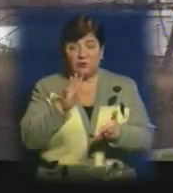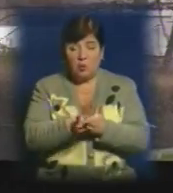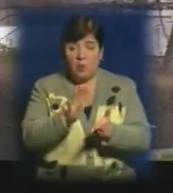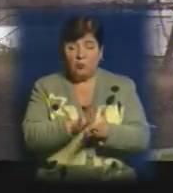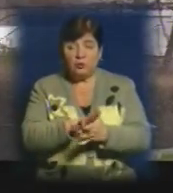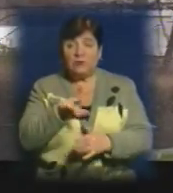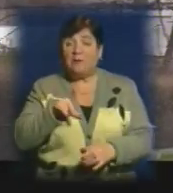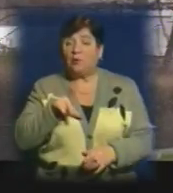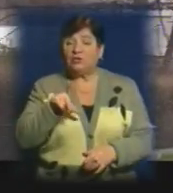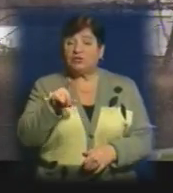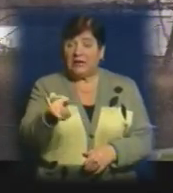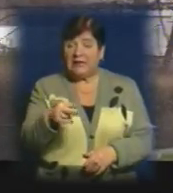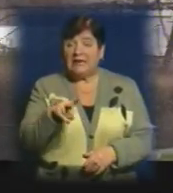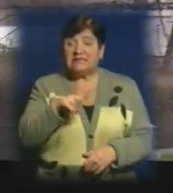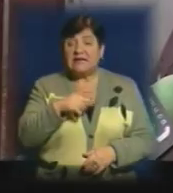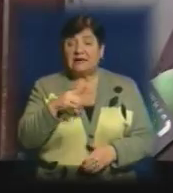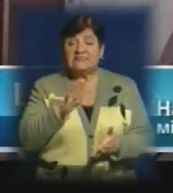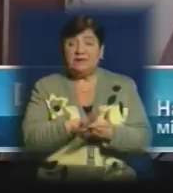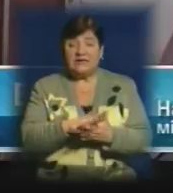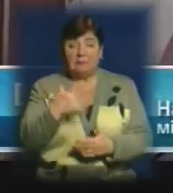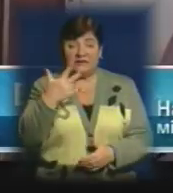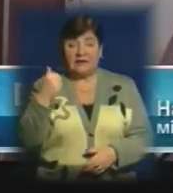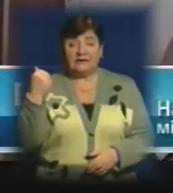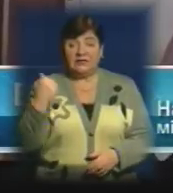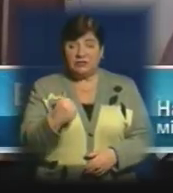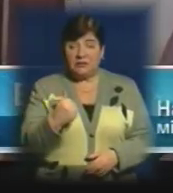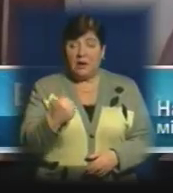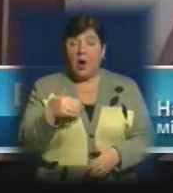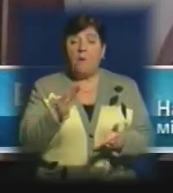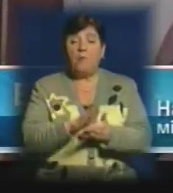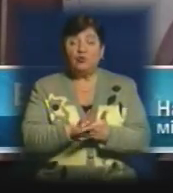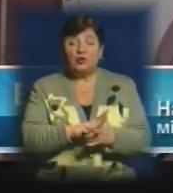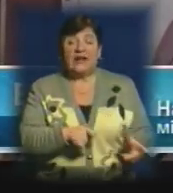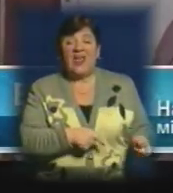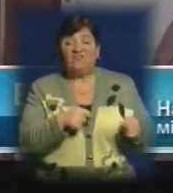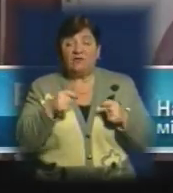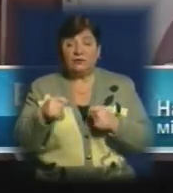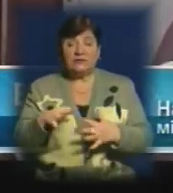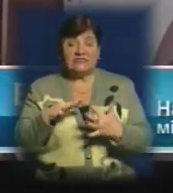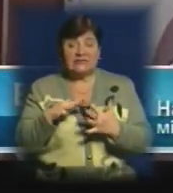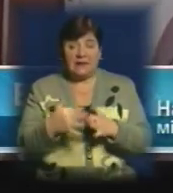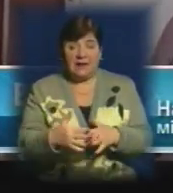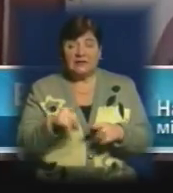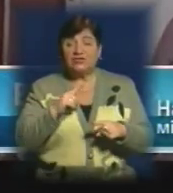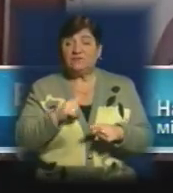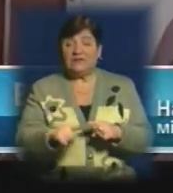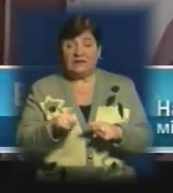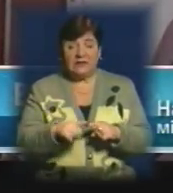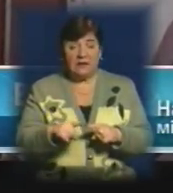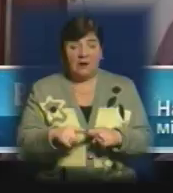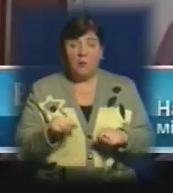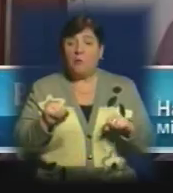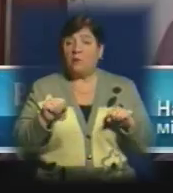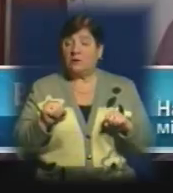відходів не проїжджала за сміттям 3 тижні. Це третій тиждень, мусор не вивозять із села, швидкі по мірі